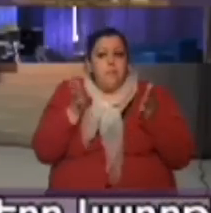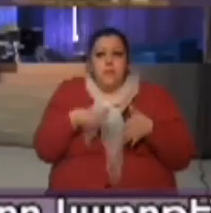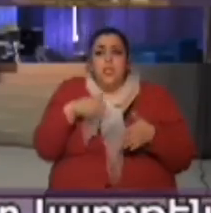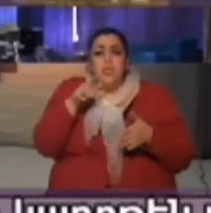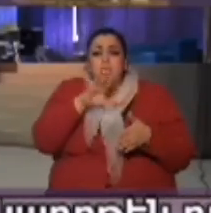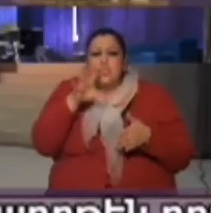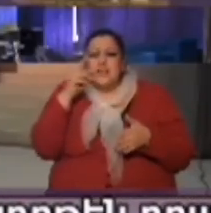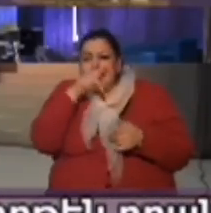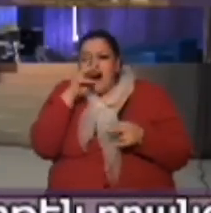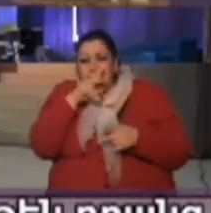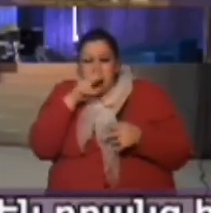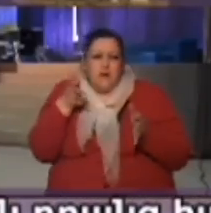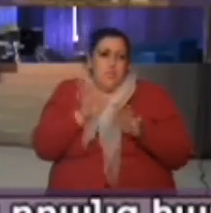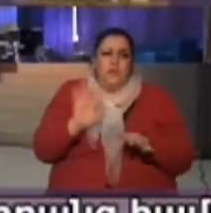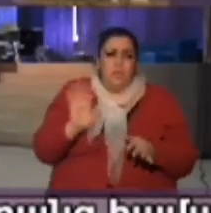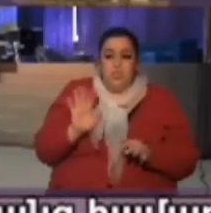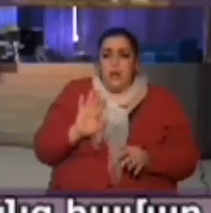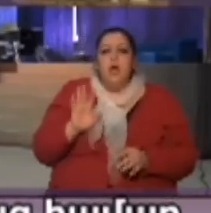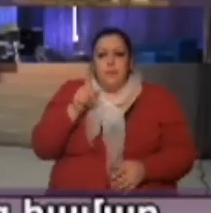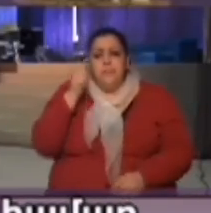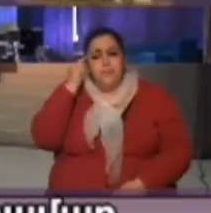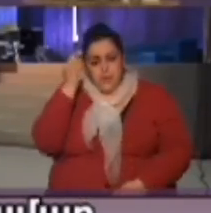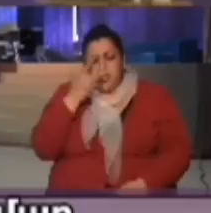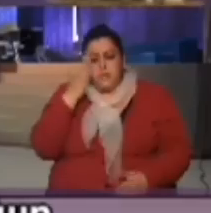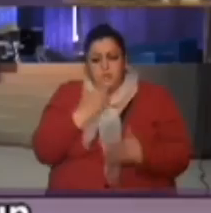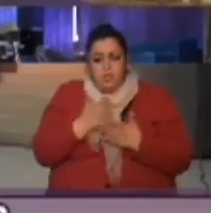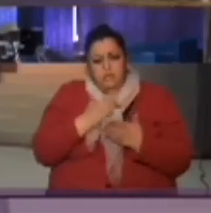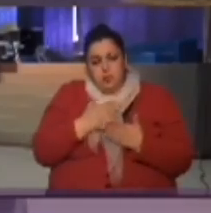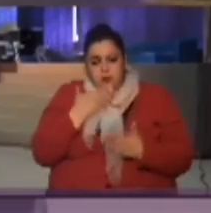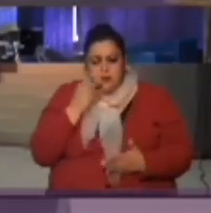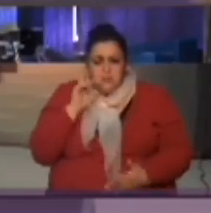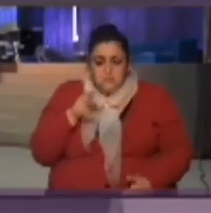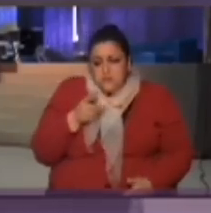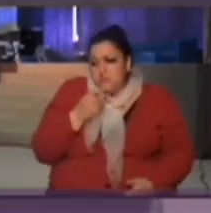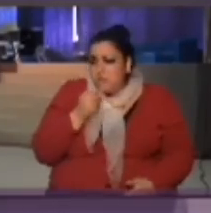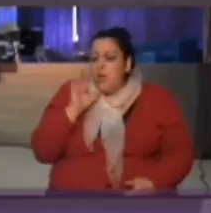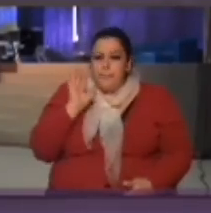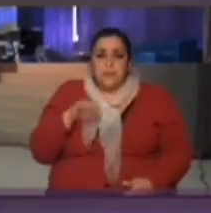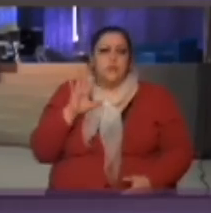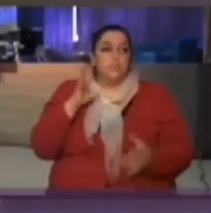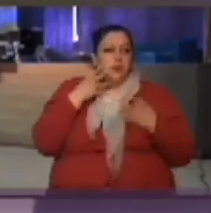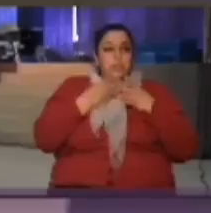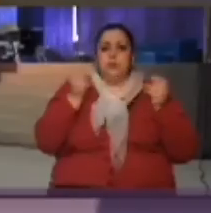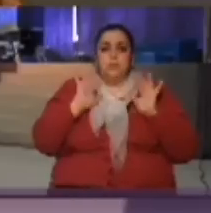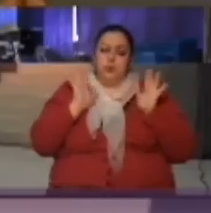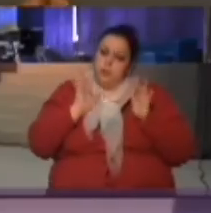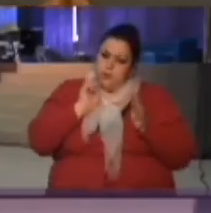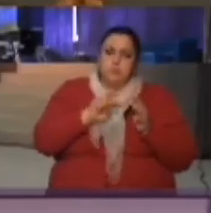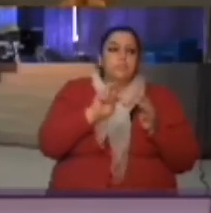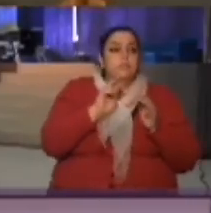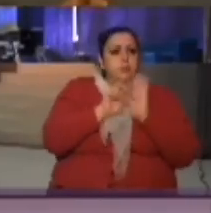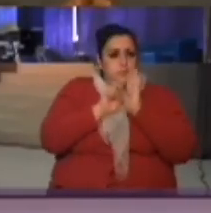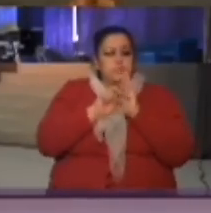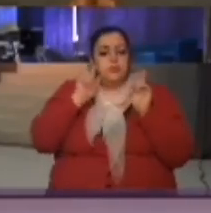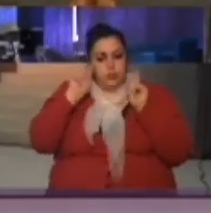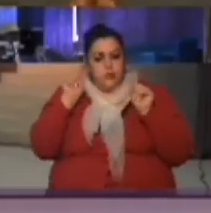քո կյանքում, բայց նորմալ ա, որ նման միտք կարակագն ամեն բանականություն ունեցող մարդու մոտ հազար ու մի միտք ա գալի, պրոստը կամ մտքեր, որ